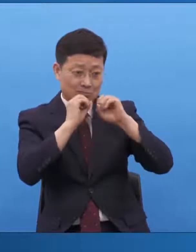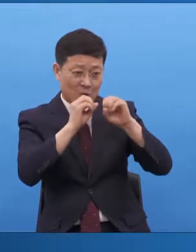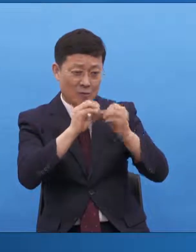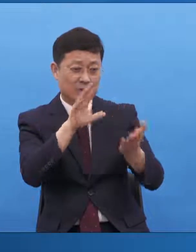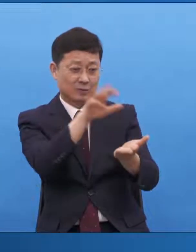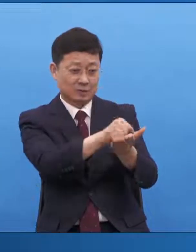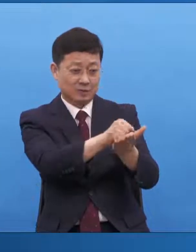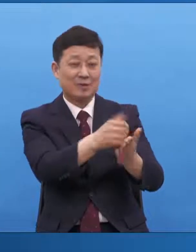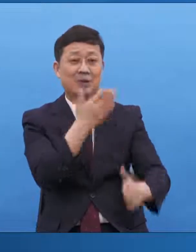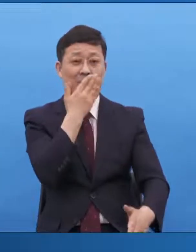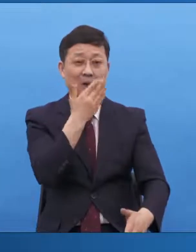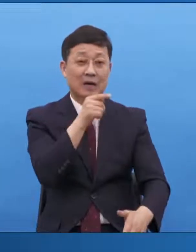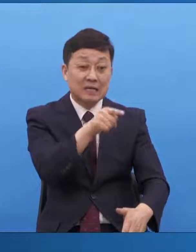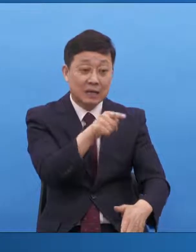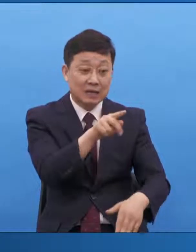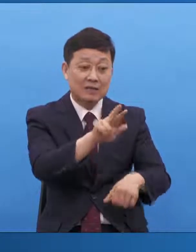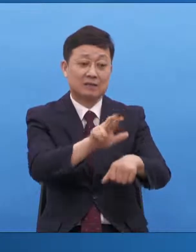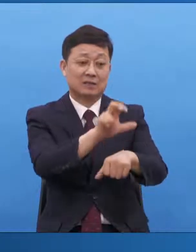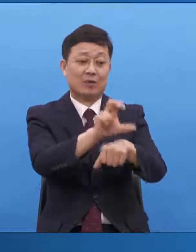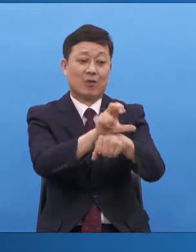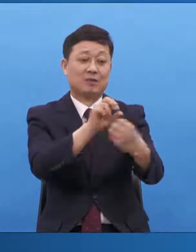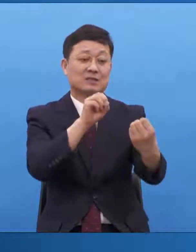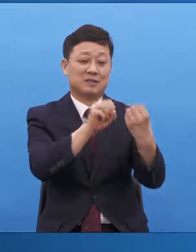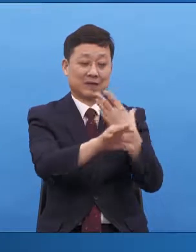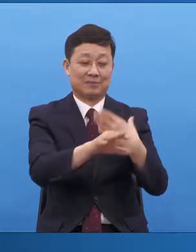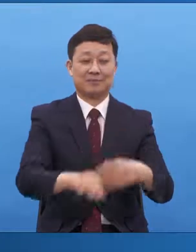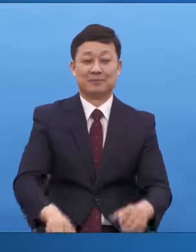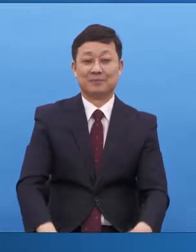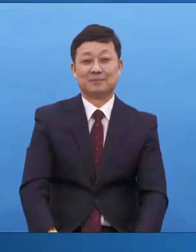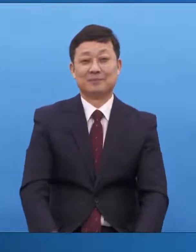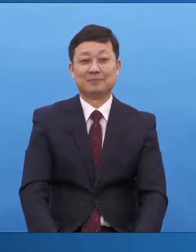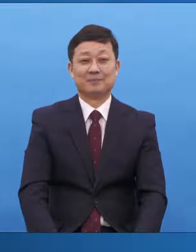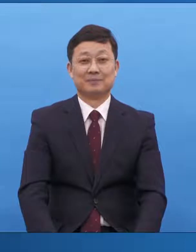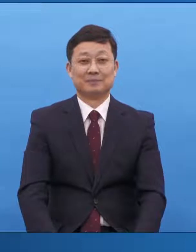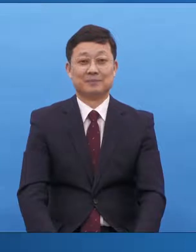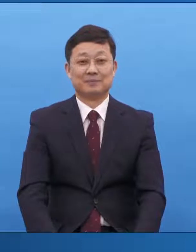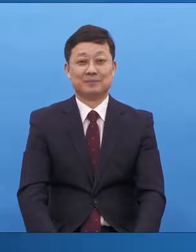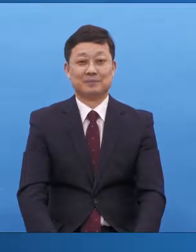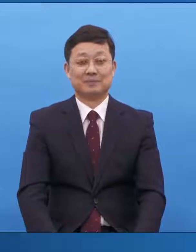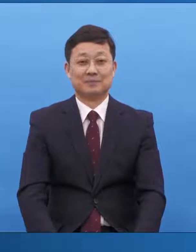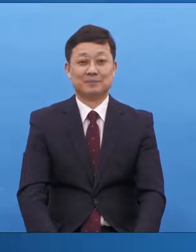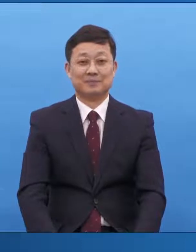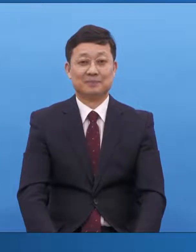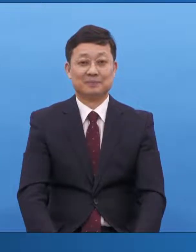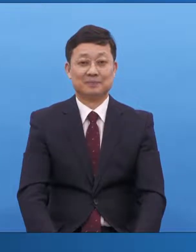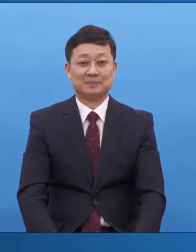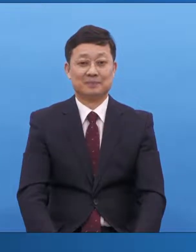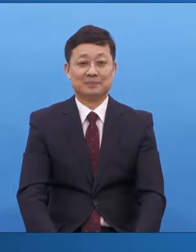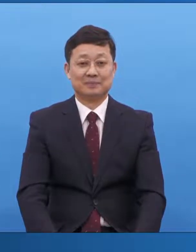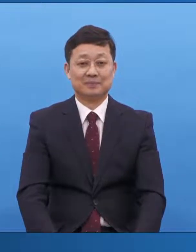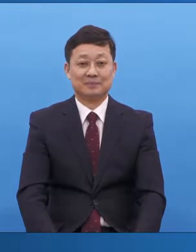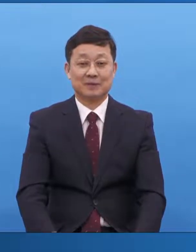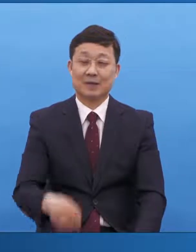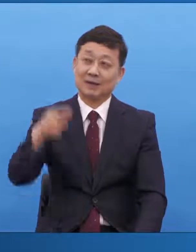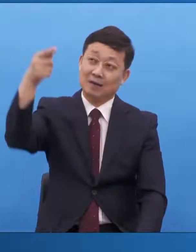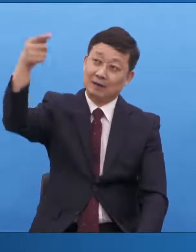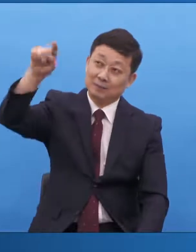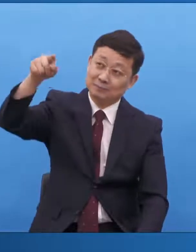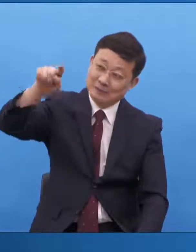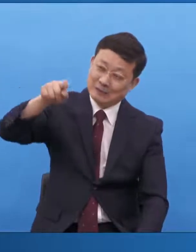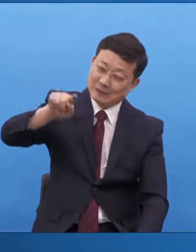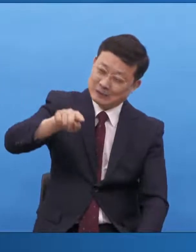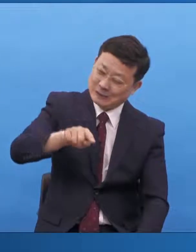kingdom. 25. That's 25 hours. 이렇게 되는 겁니다. That's what happens. 자, 이게 실제로 나타난 거죠. Now this